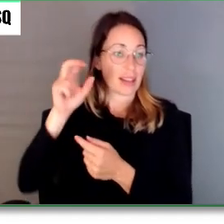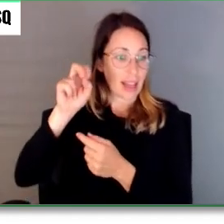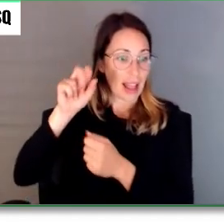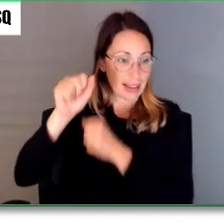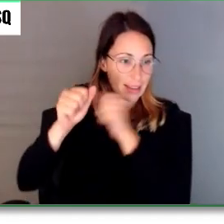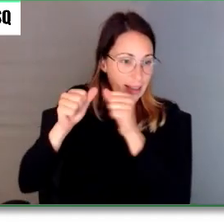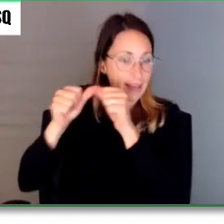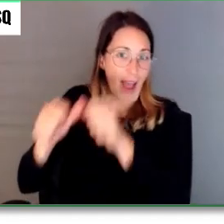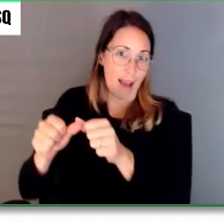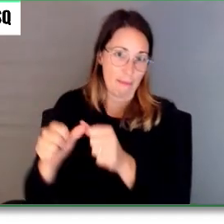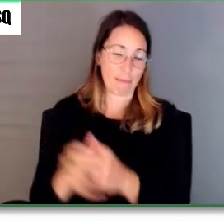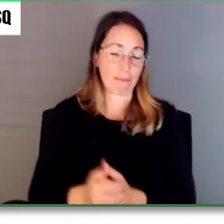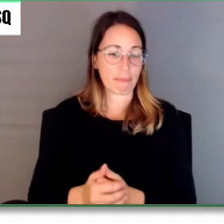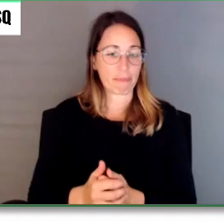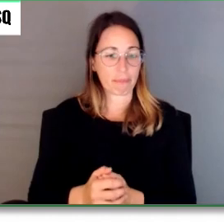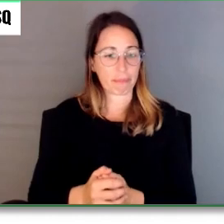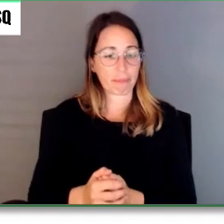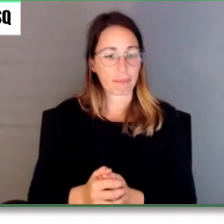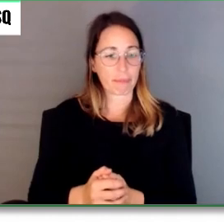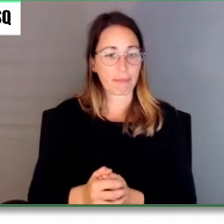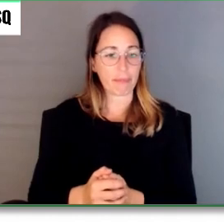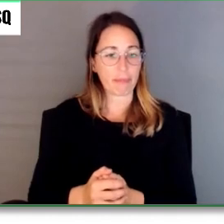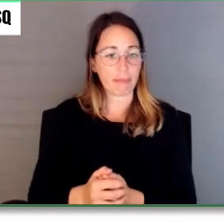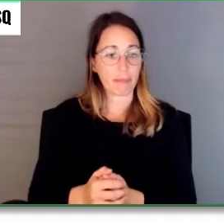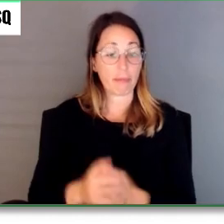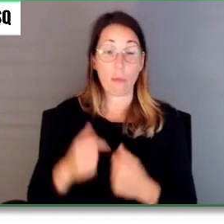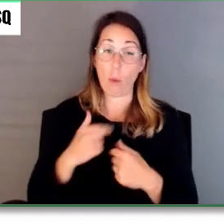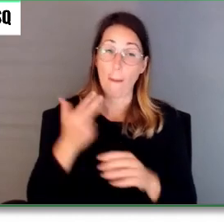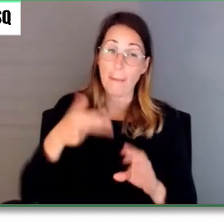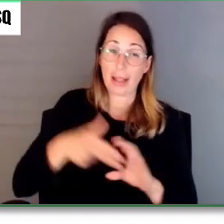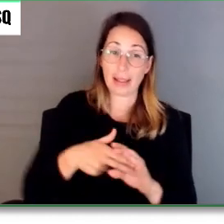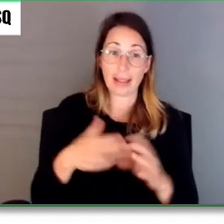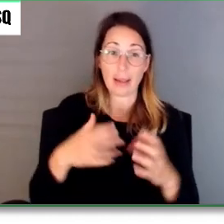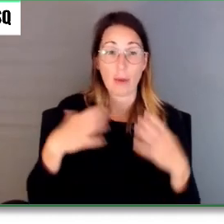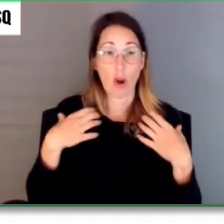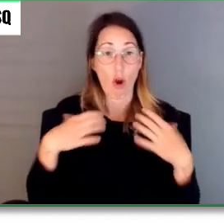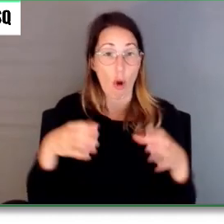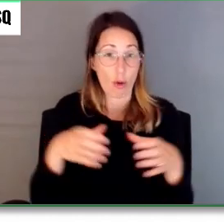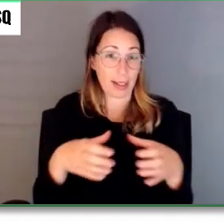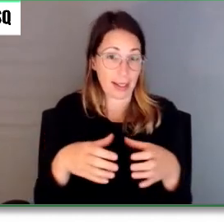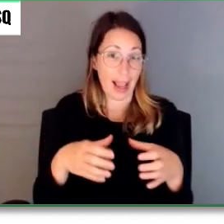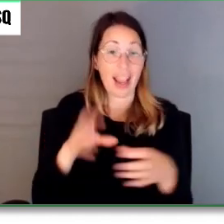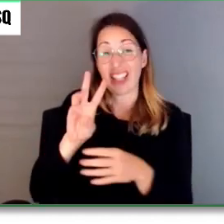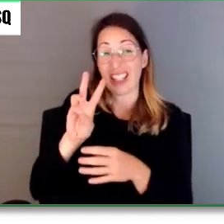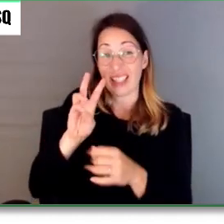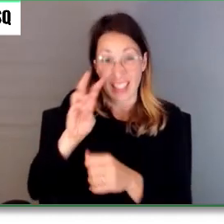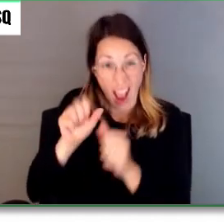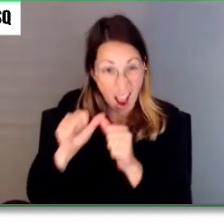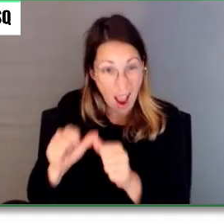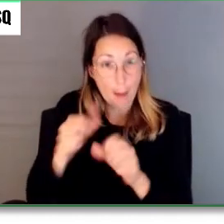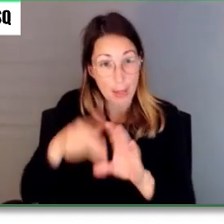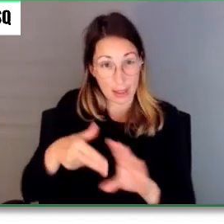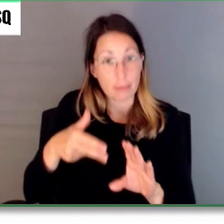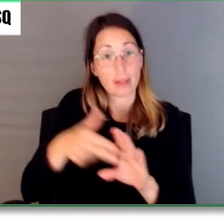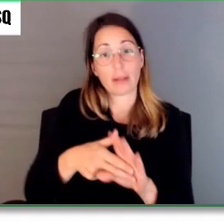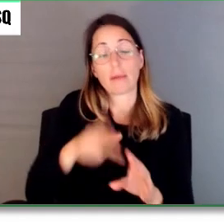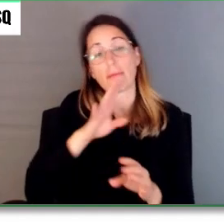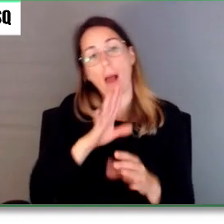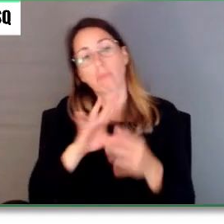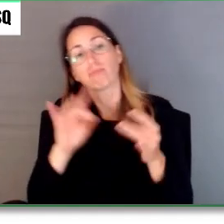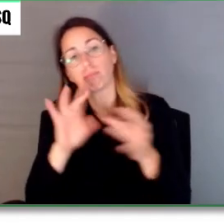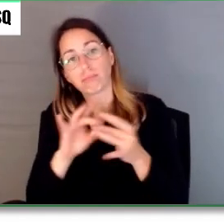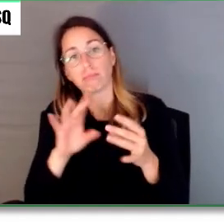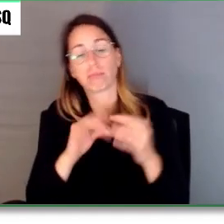Au cours de mes 6 ans sur le Conseil, je parlais souvent de l'accessibilité et comme